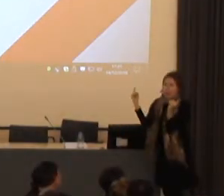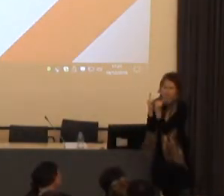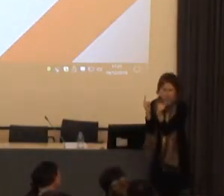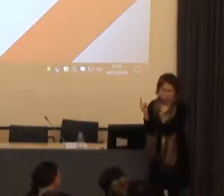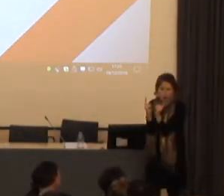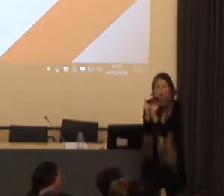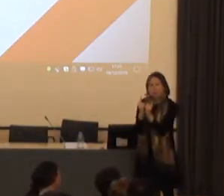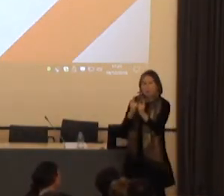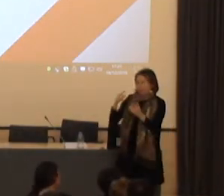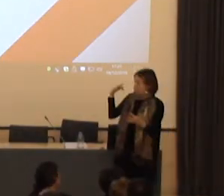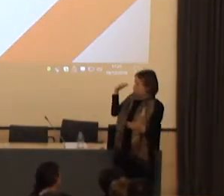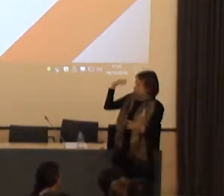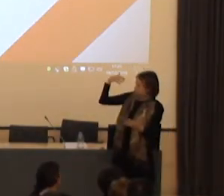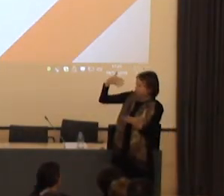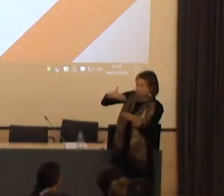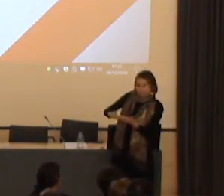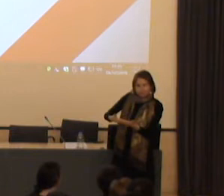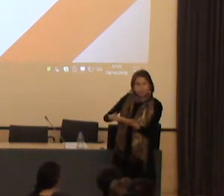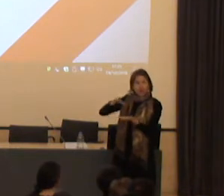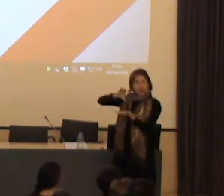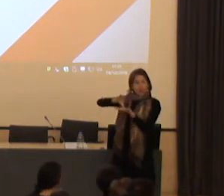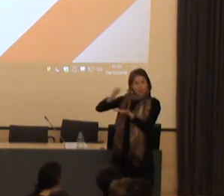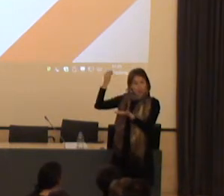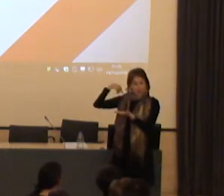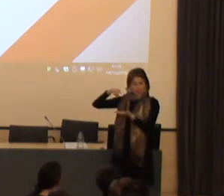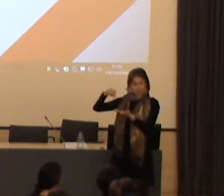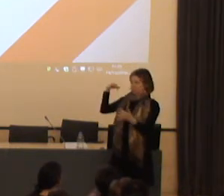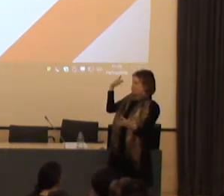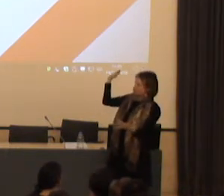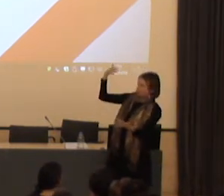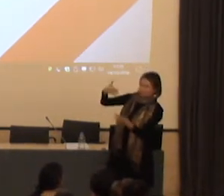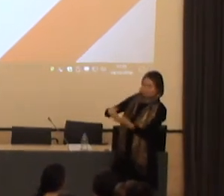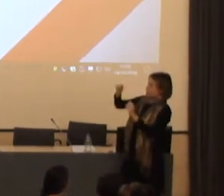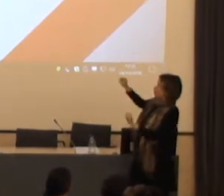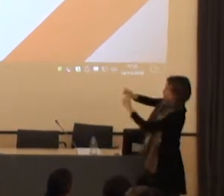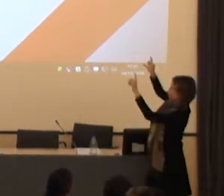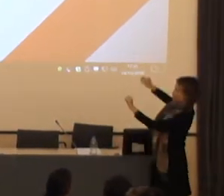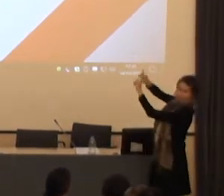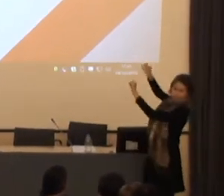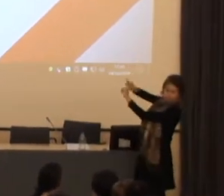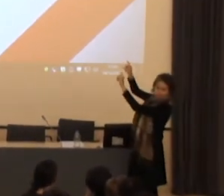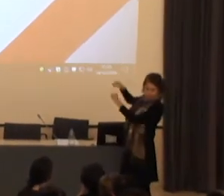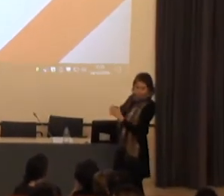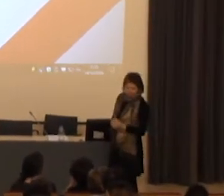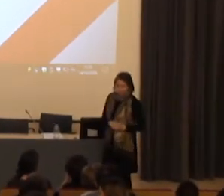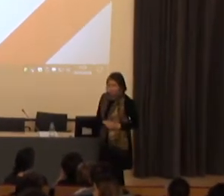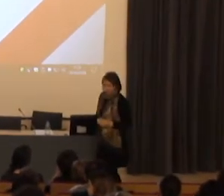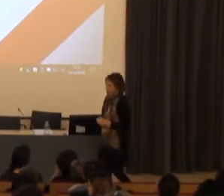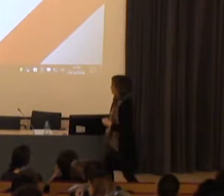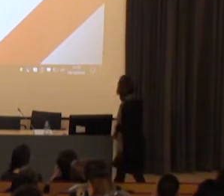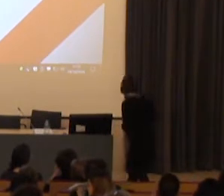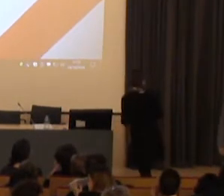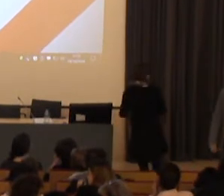moment del vostre protagonisme. Veurem un vídeo que es va fer